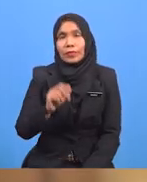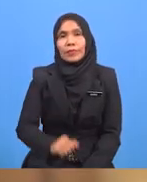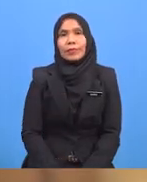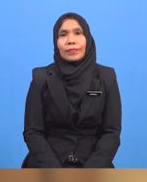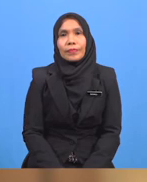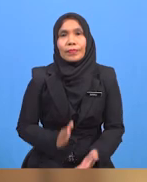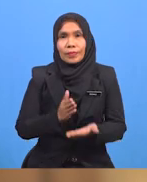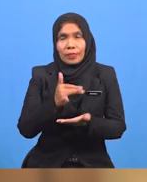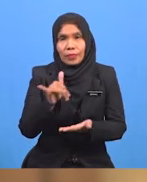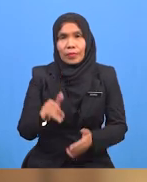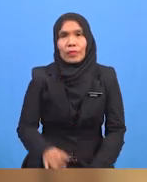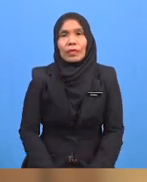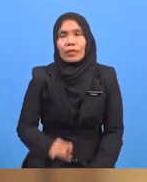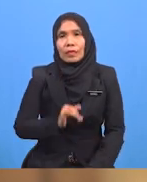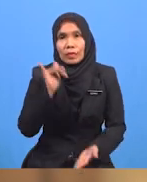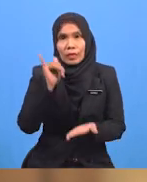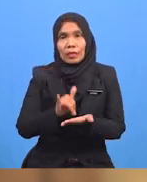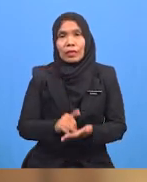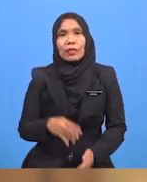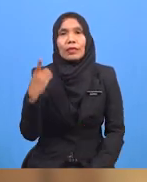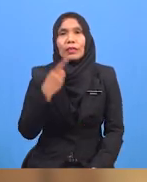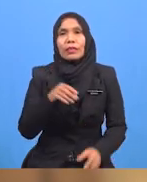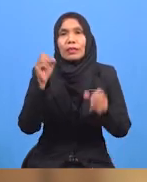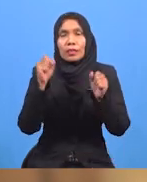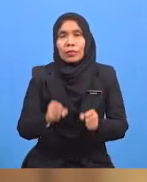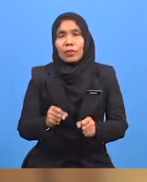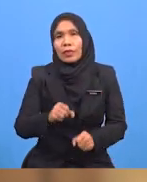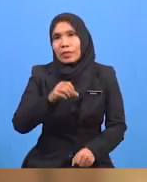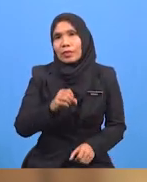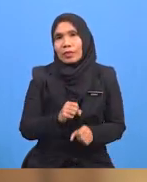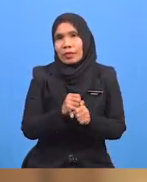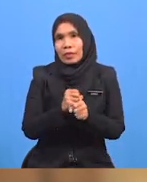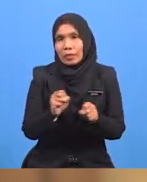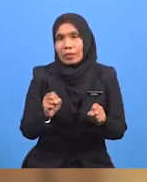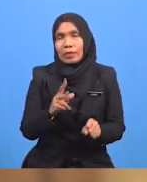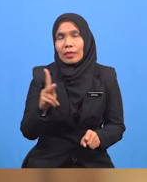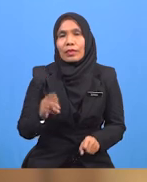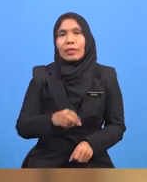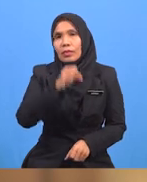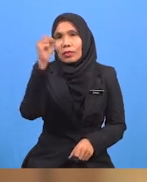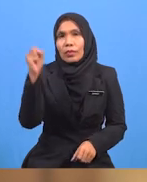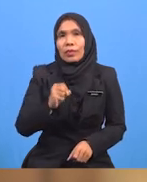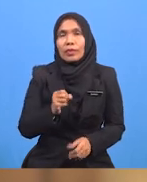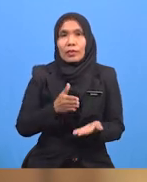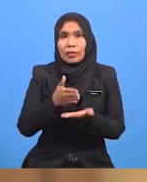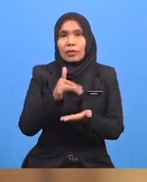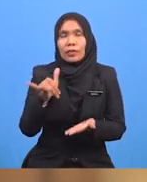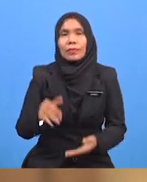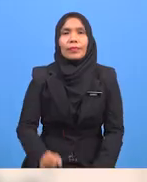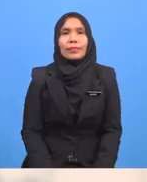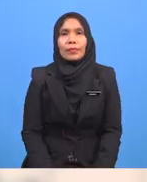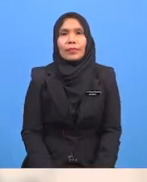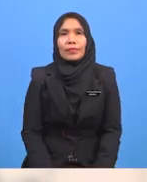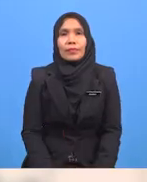Hai Seterusnya saya yakin kita boleh selesaikan soal and seterusnya Hai Baiklah sekarang kita akan